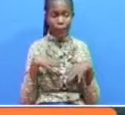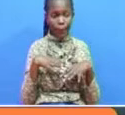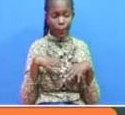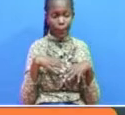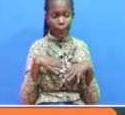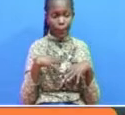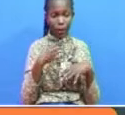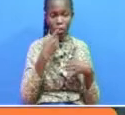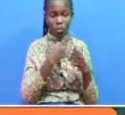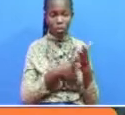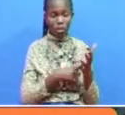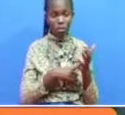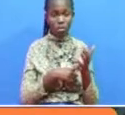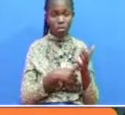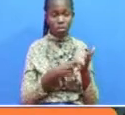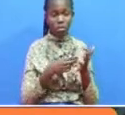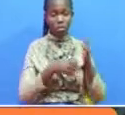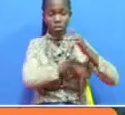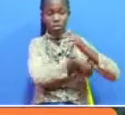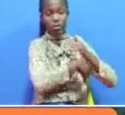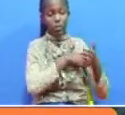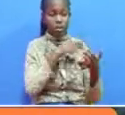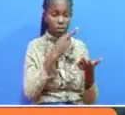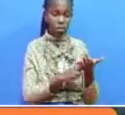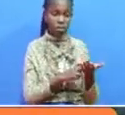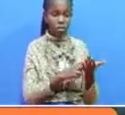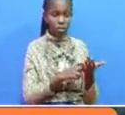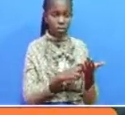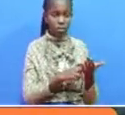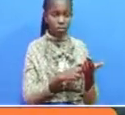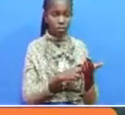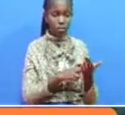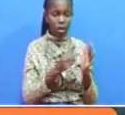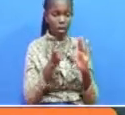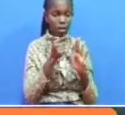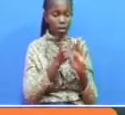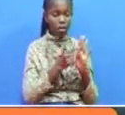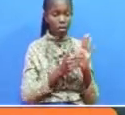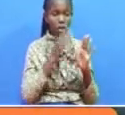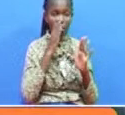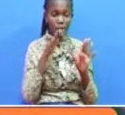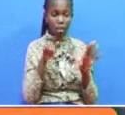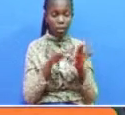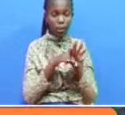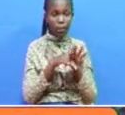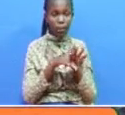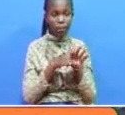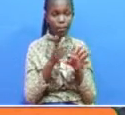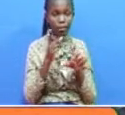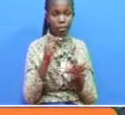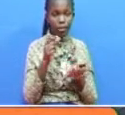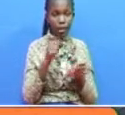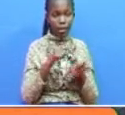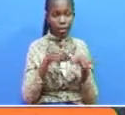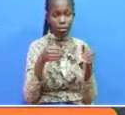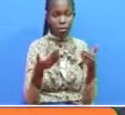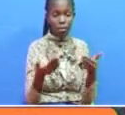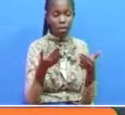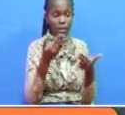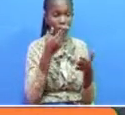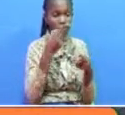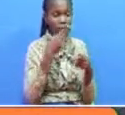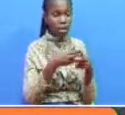ni mea maende na kuya ndikithi ya kwa machifu ikenda mundu wethi ya katika record. Ino, uwezo kethi ambesa siku nenganwe, isiro yake